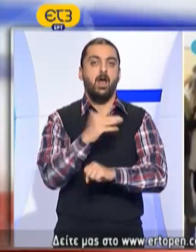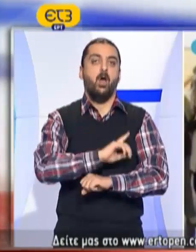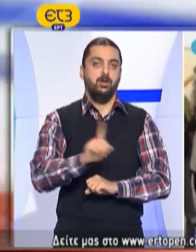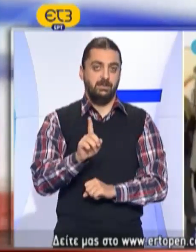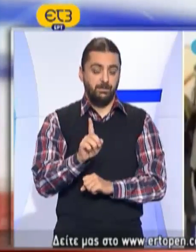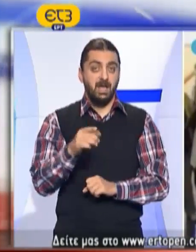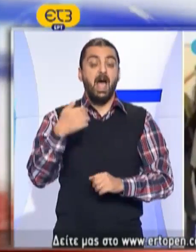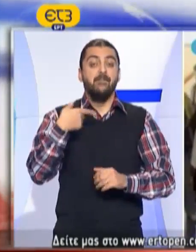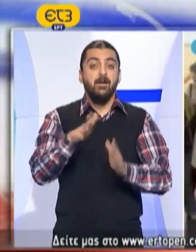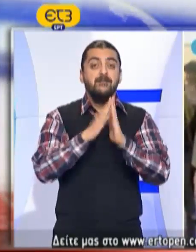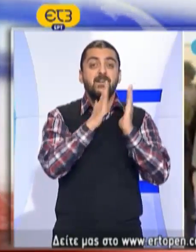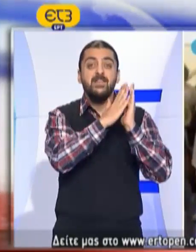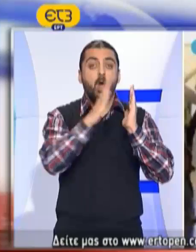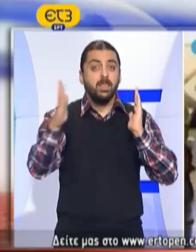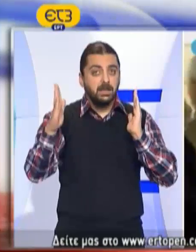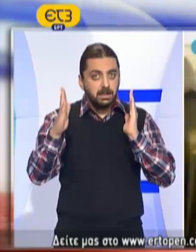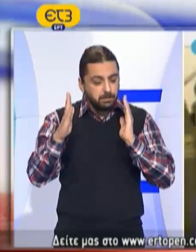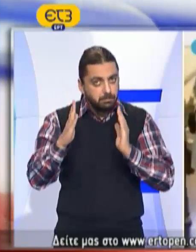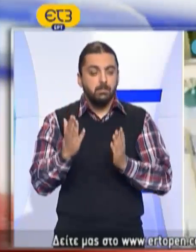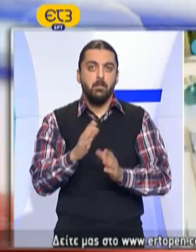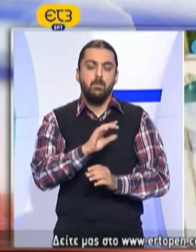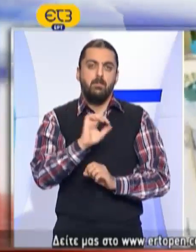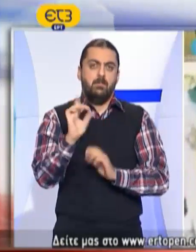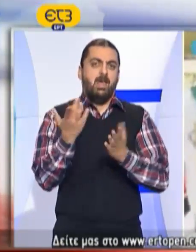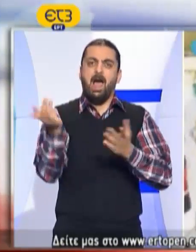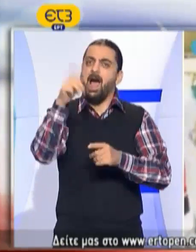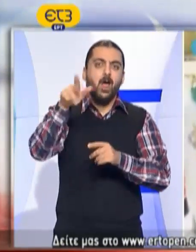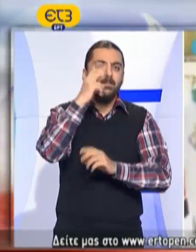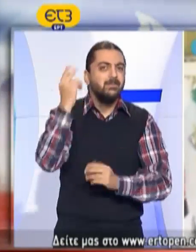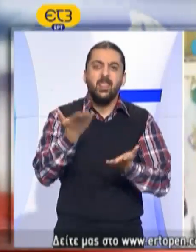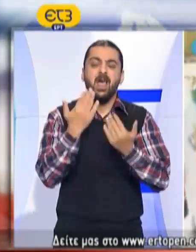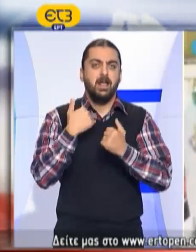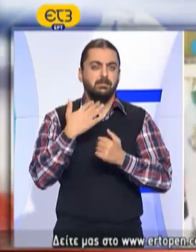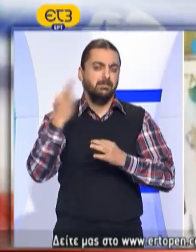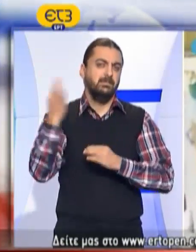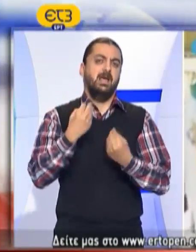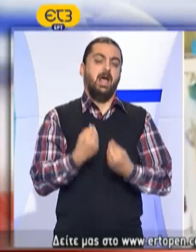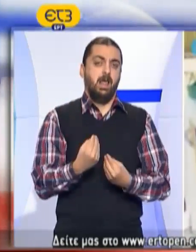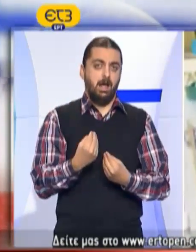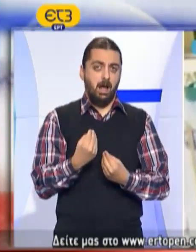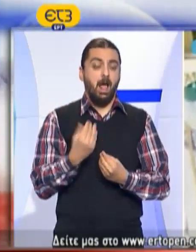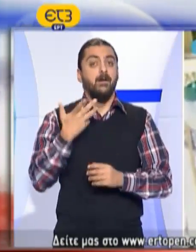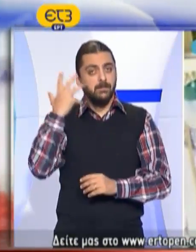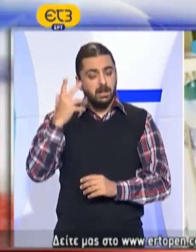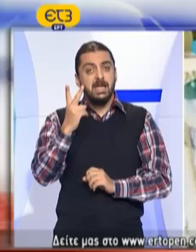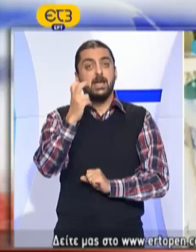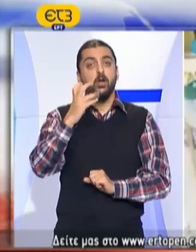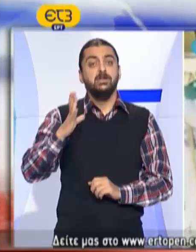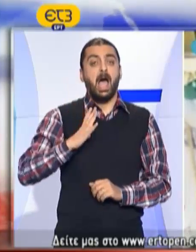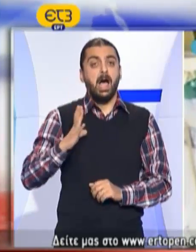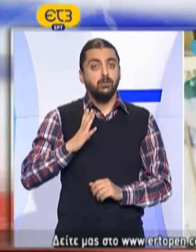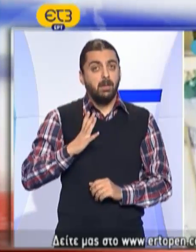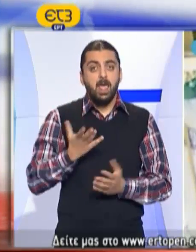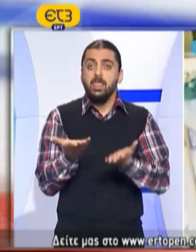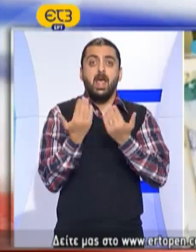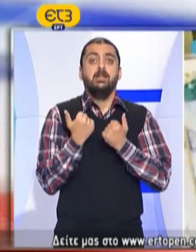είναι πρότυπο ακαδημαϊκής βιβλιοθήκης. Πώς λοιπόν με προσωπικό που λείπουν περίπου 20 άτομα για να λειτουργήσει όπως